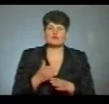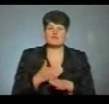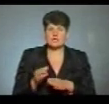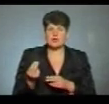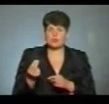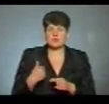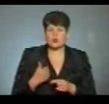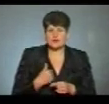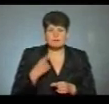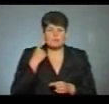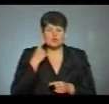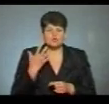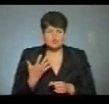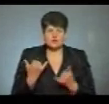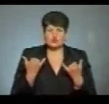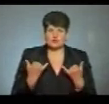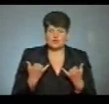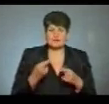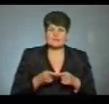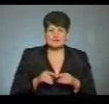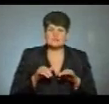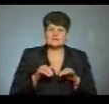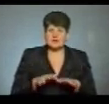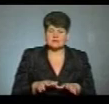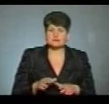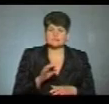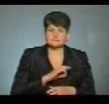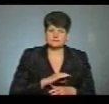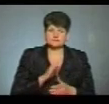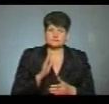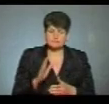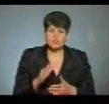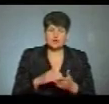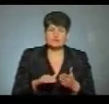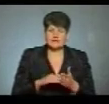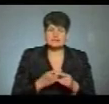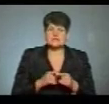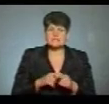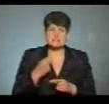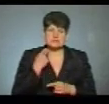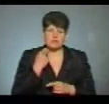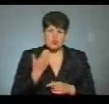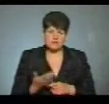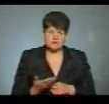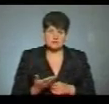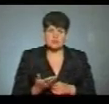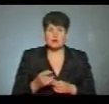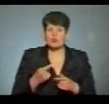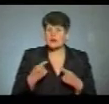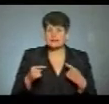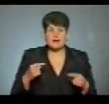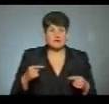ми хотіли би почути сьогодні ті заходи, які вжиті щодо ліквідації цих заборгованостей. Бо